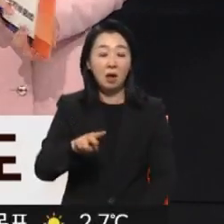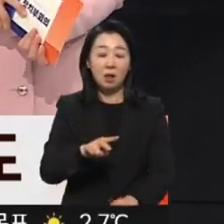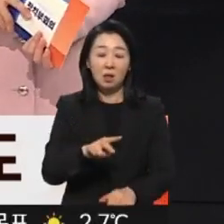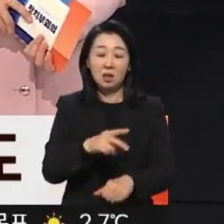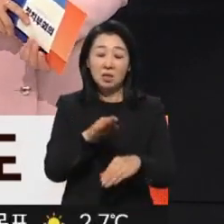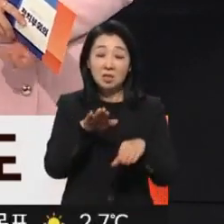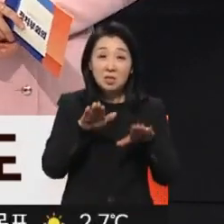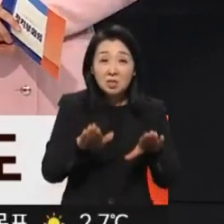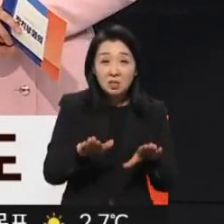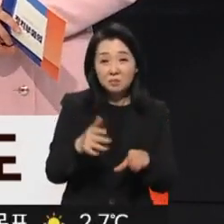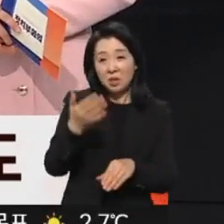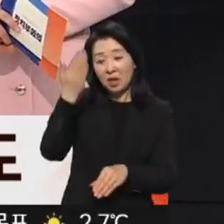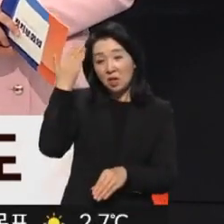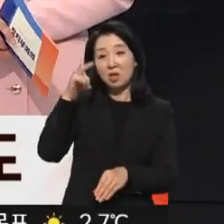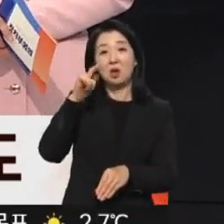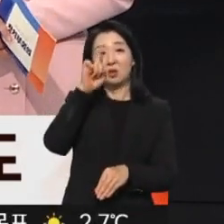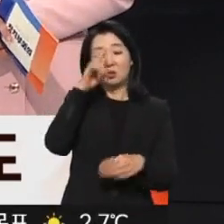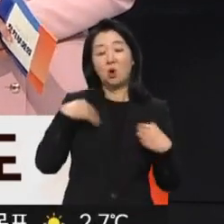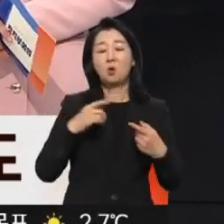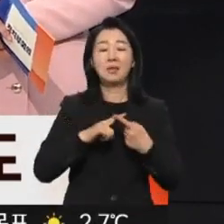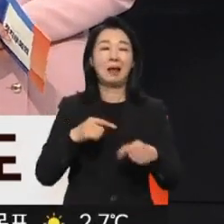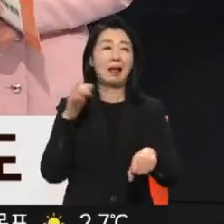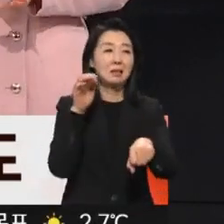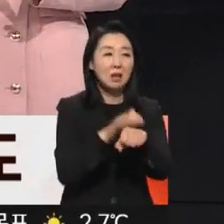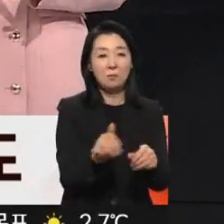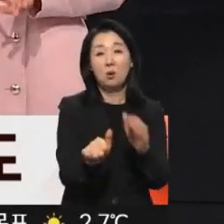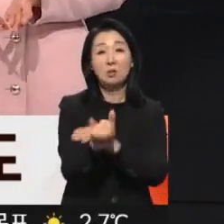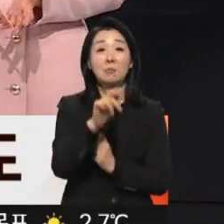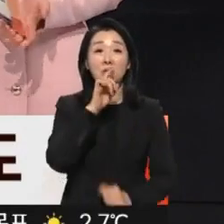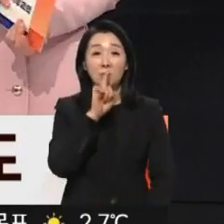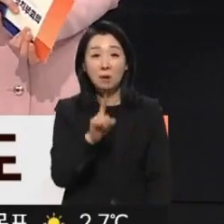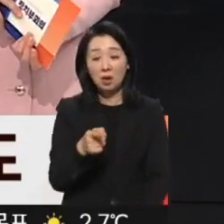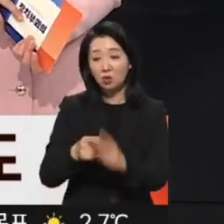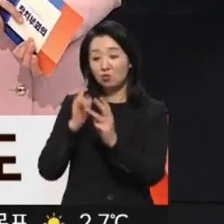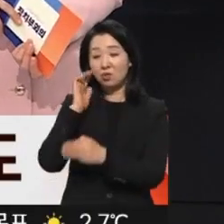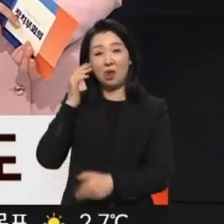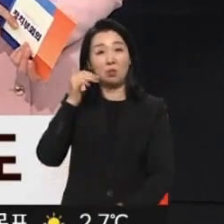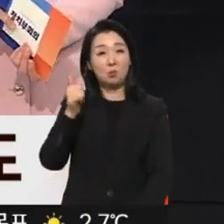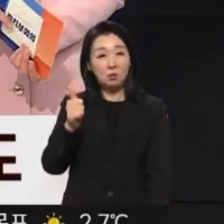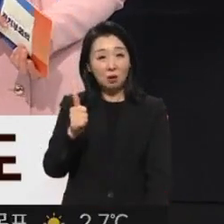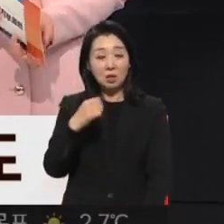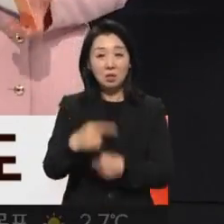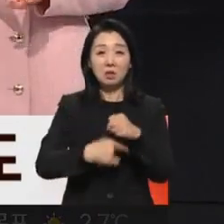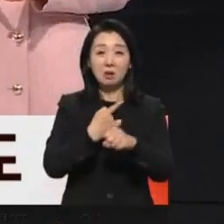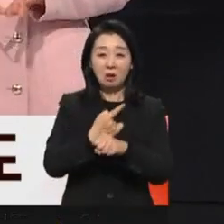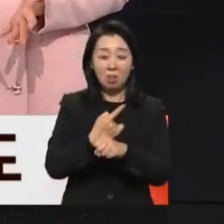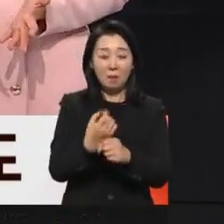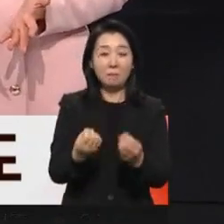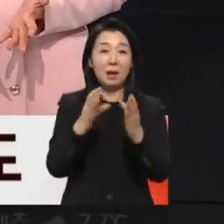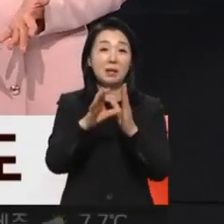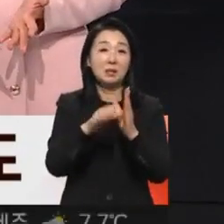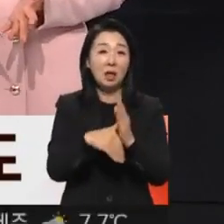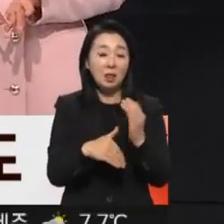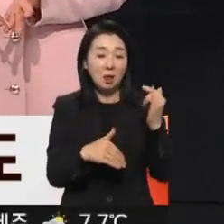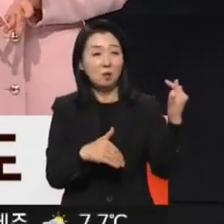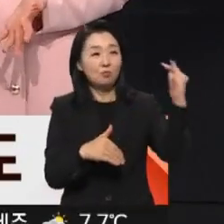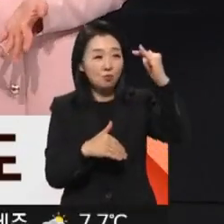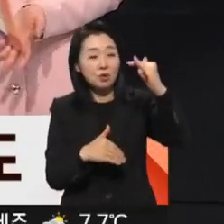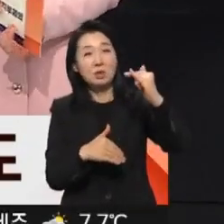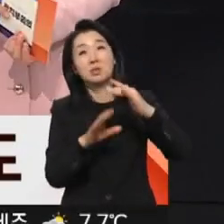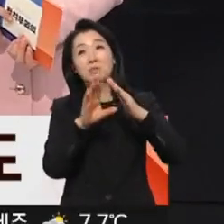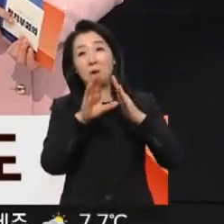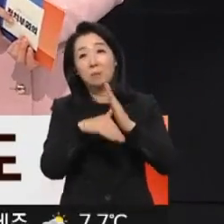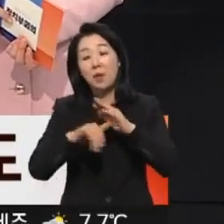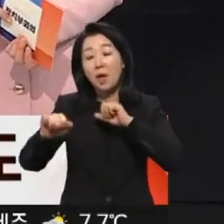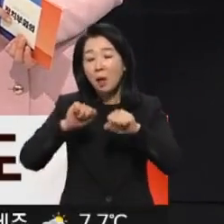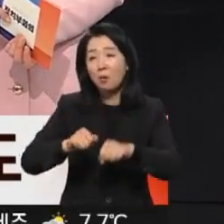대한 책임론으로 공방을 벌이기도 했는데요. 야당은 윤 대통령의 송년 만찬 등 무인기 침범 당시의 행보를 따져물었고